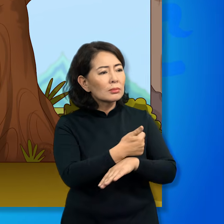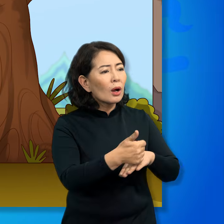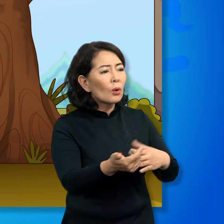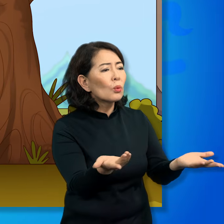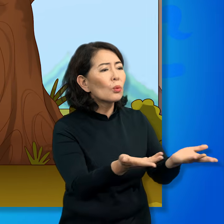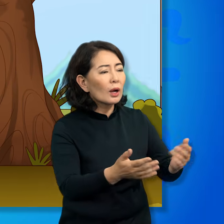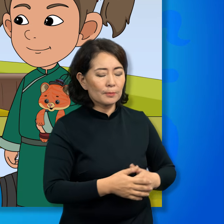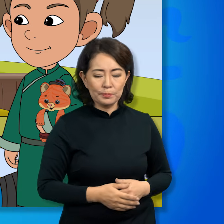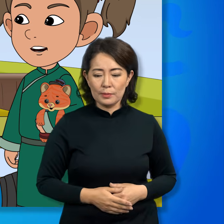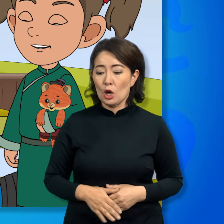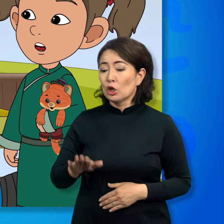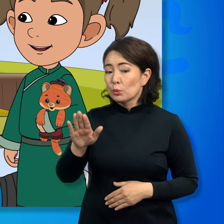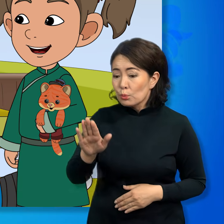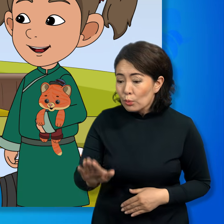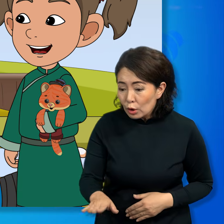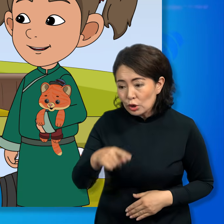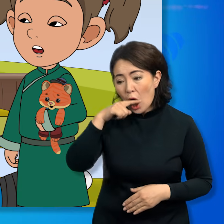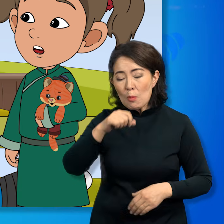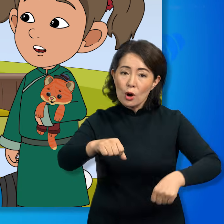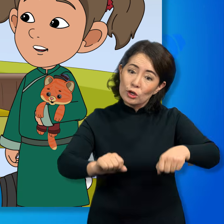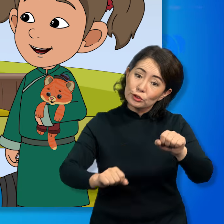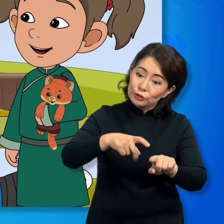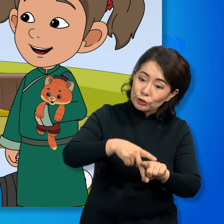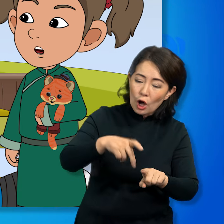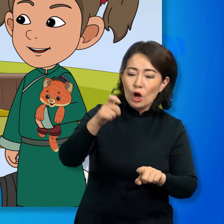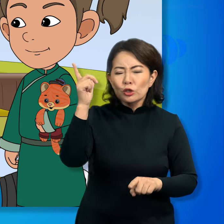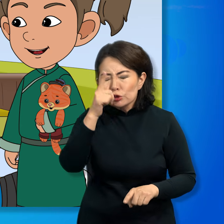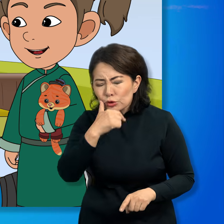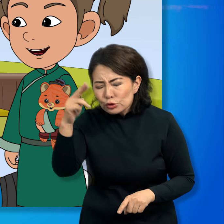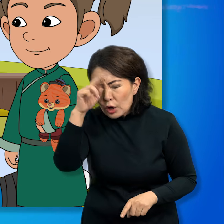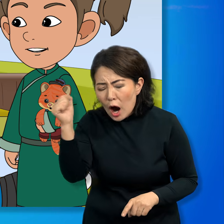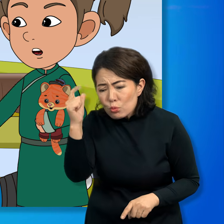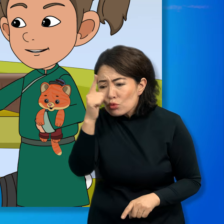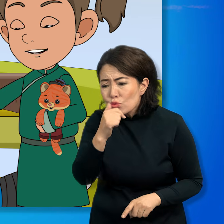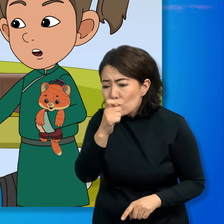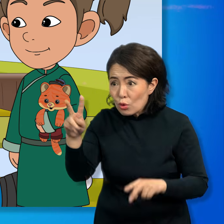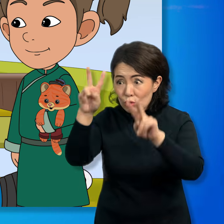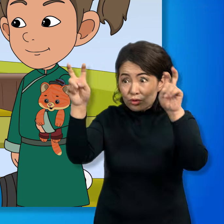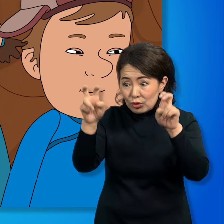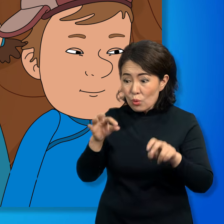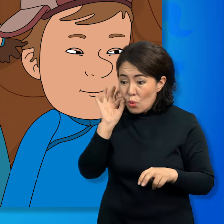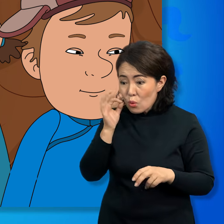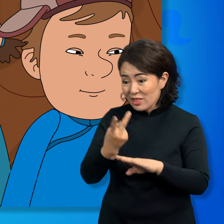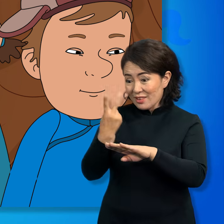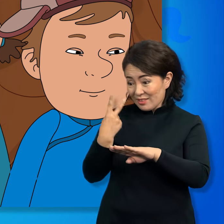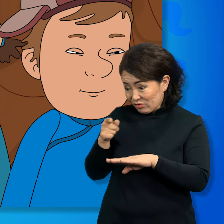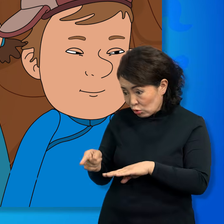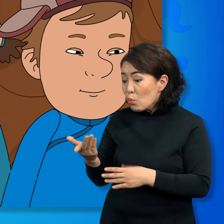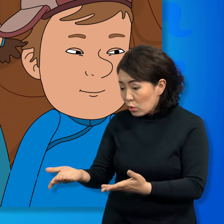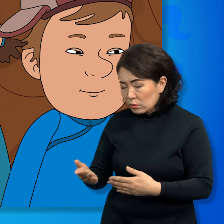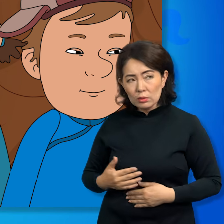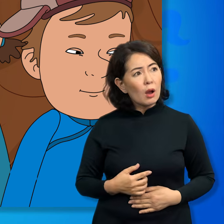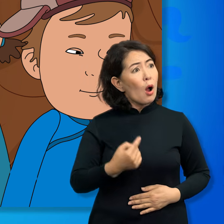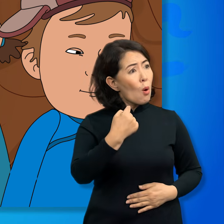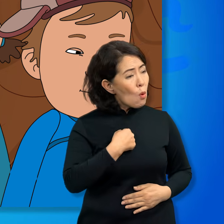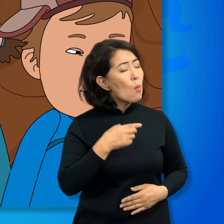бэлчээгээд явна да? Мог жоохон дахта жоохон хүү гэдэг үлгэрийн баатар нь миний дүү чи юу? За,